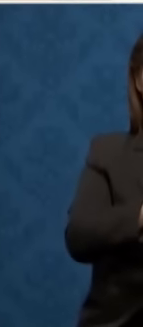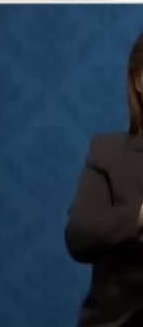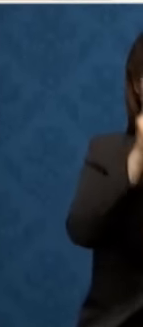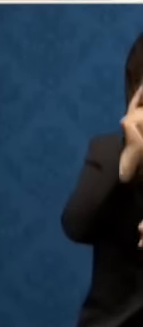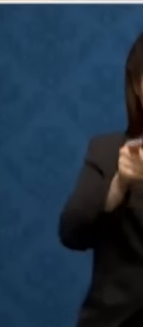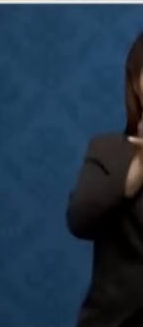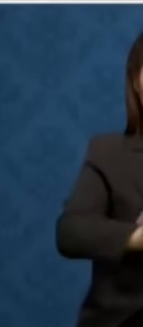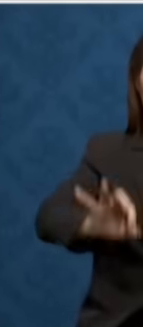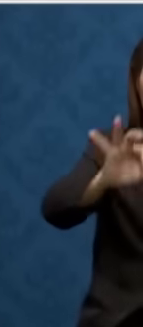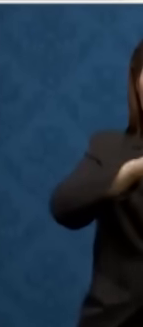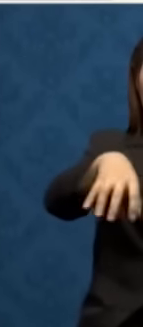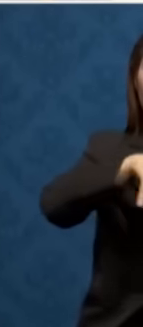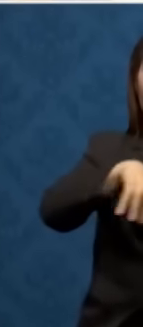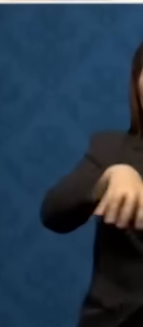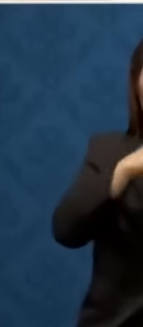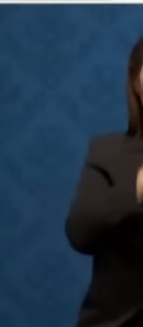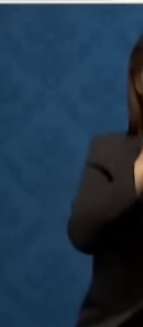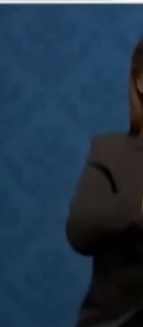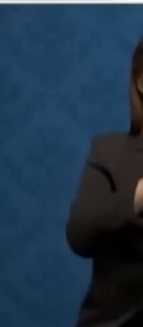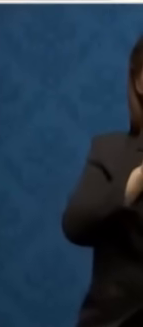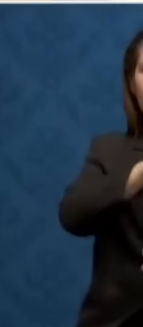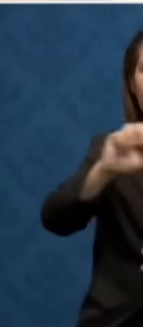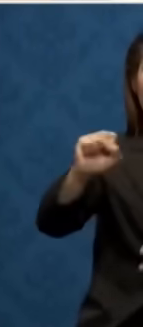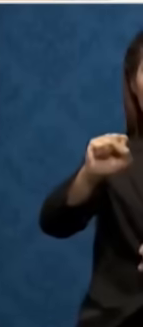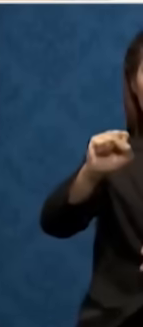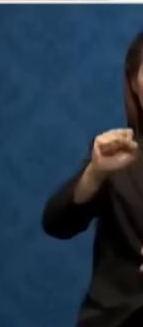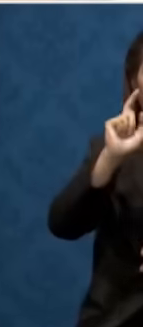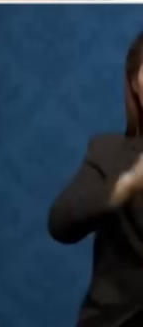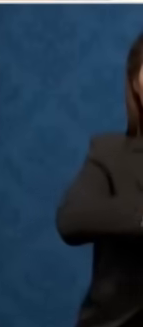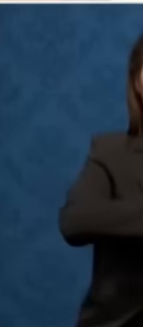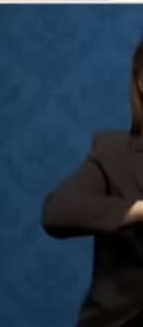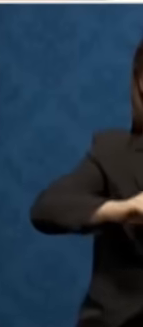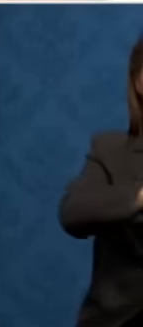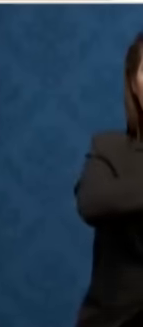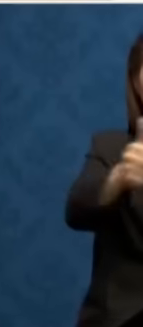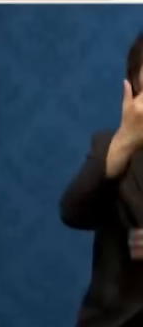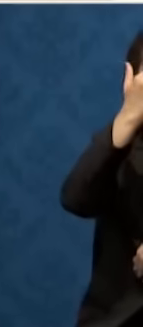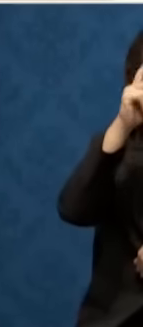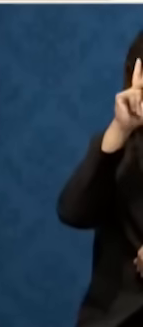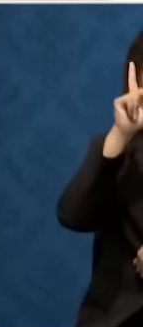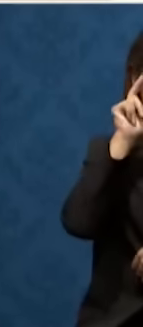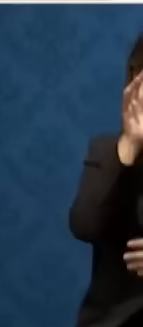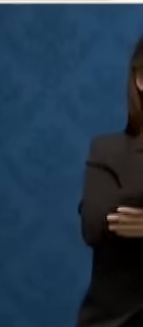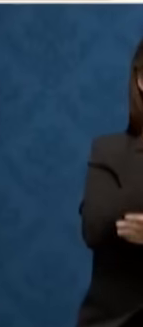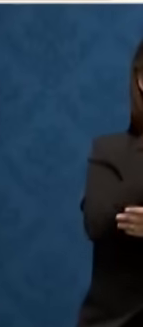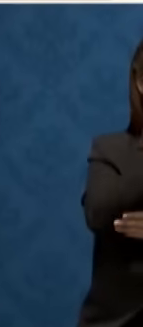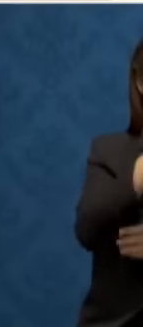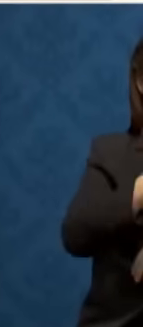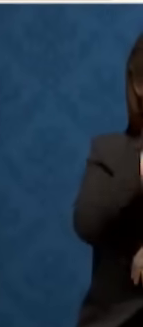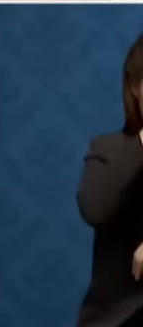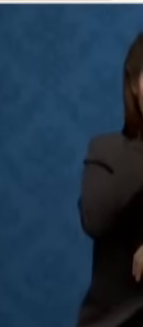ควบคุมและดำเนินกิจการของรัฐสภาให้เรียบร้อยเหตุที่ผมต้องยกข้อนี้มาครับท่านประธานด้วยความเคารพจริ